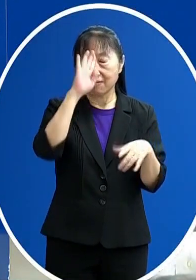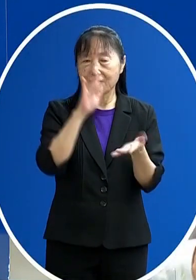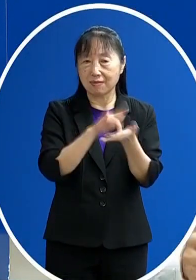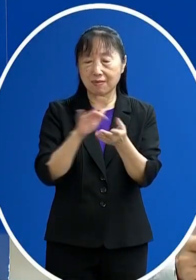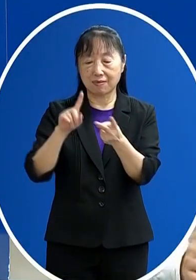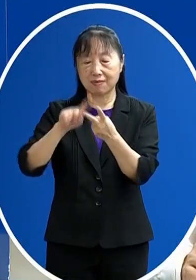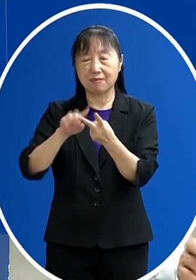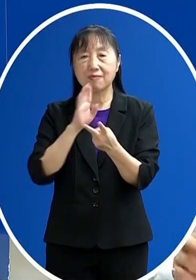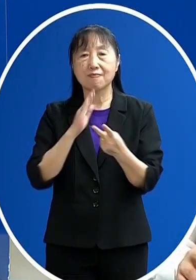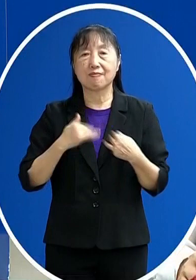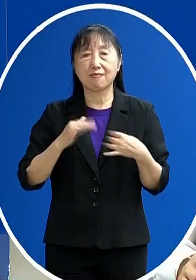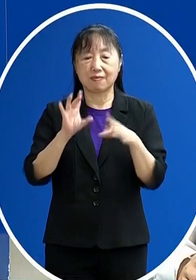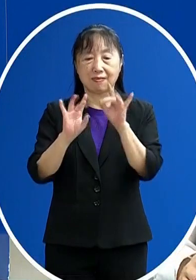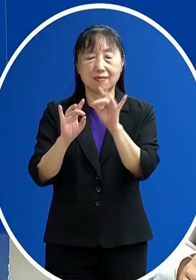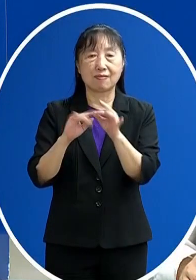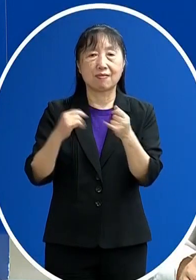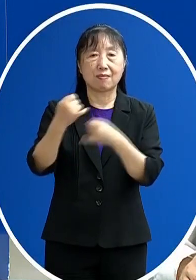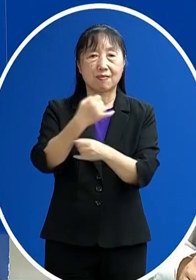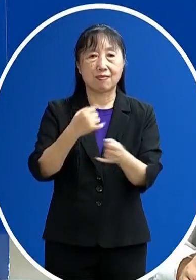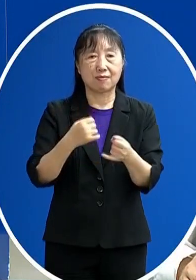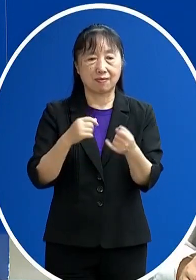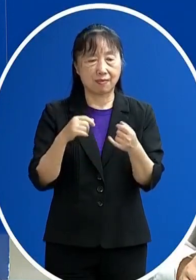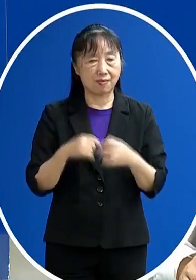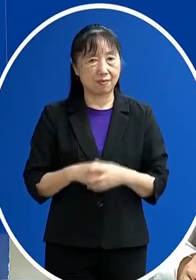好，那这个